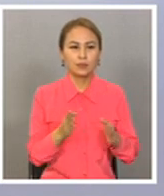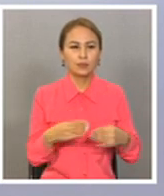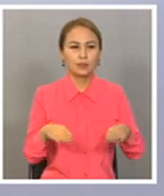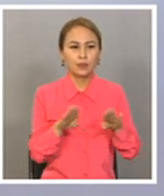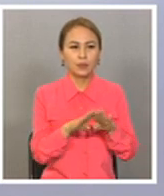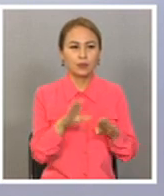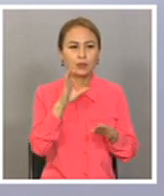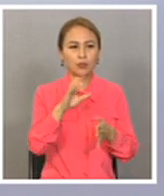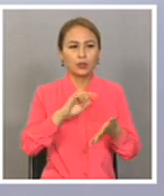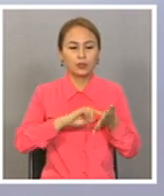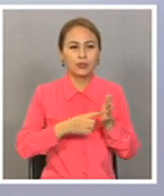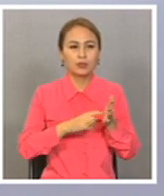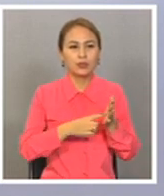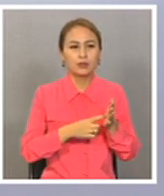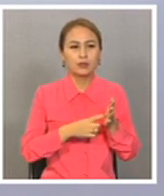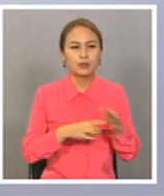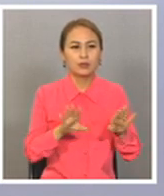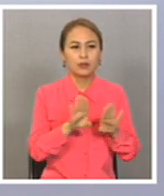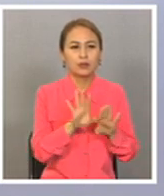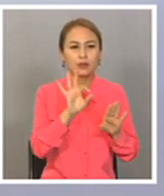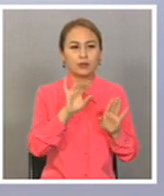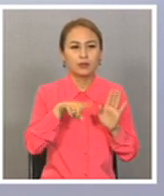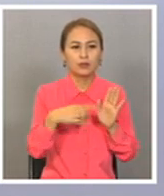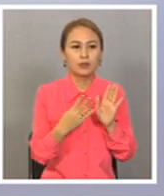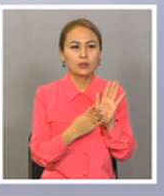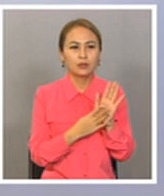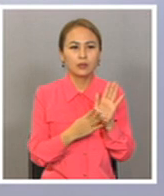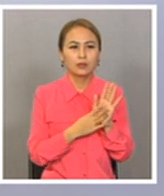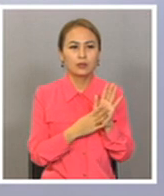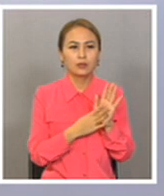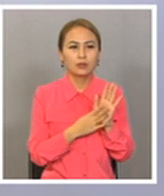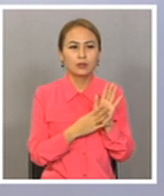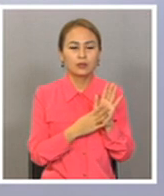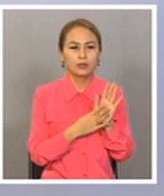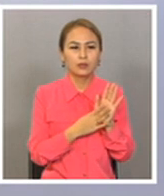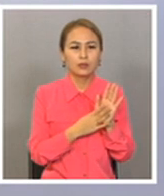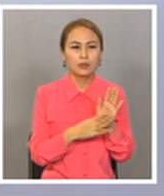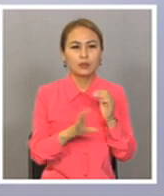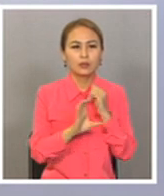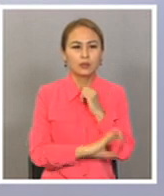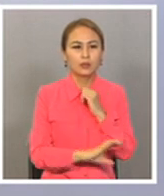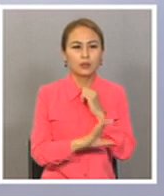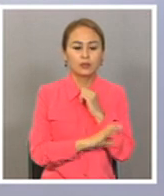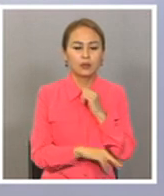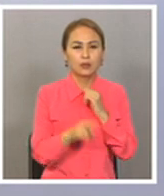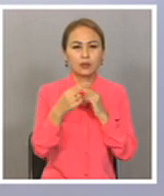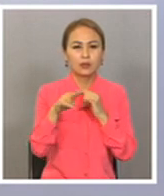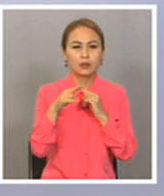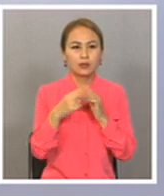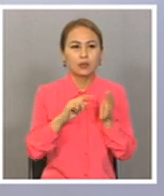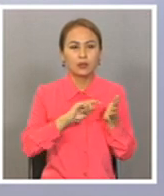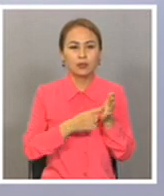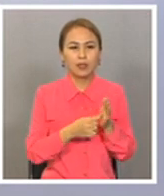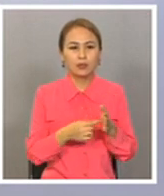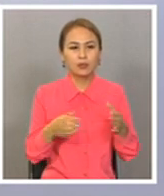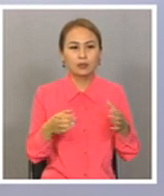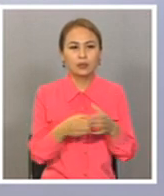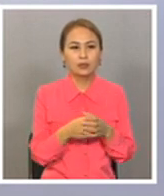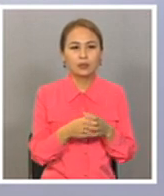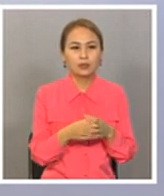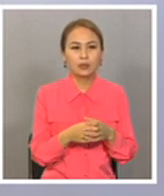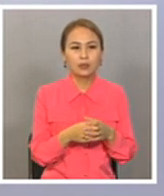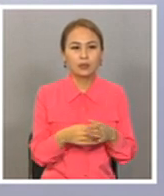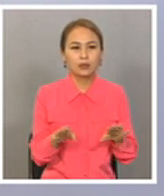нүктесінің координатасы 0 бүтін 10-нан 9-ға тең. Соңғы D нүктесі қалды. Бұнда балалар қателес